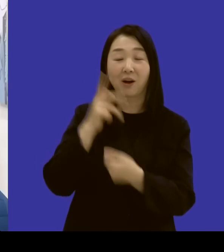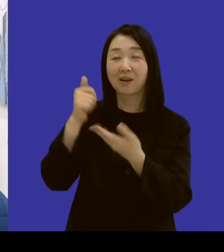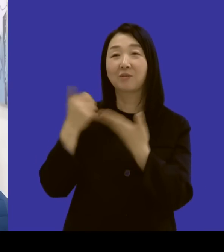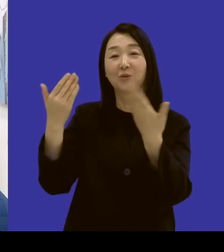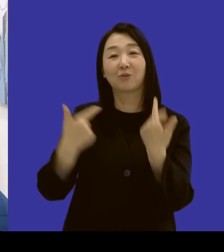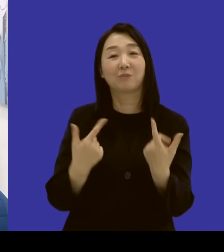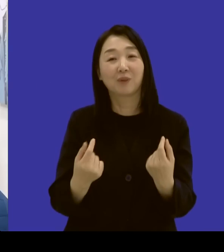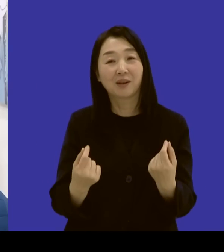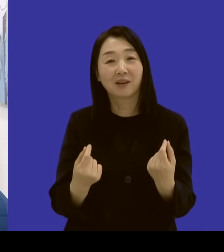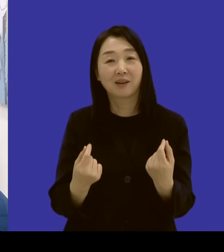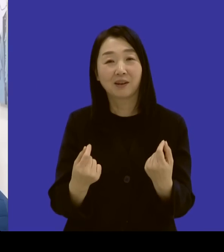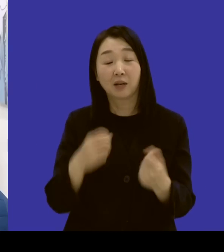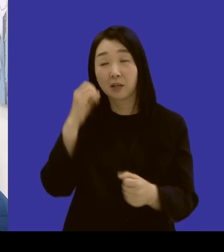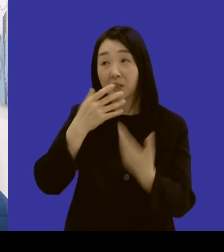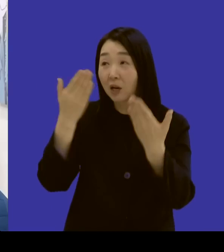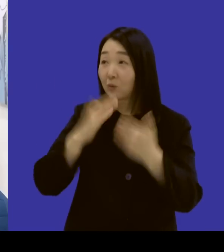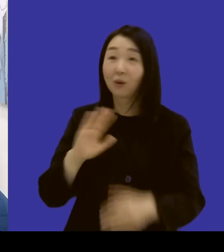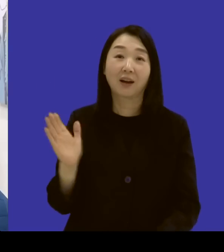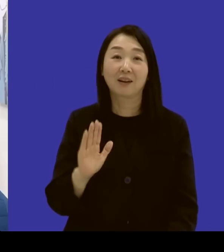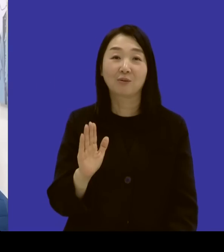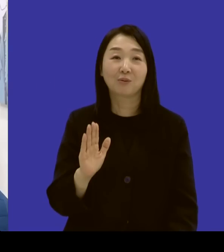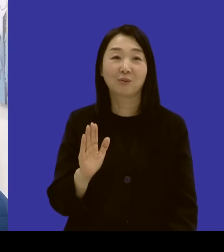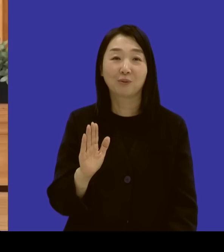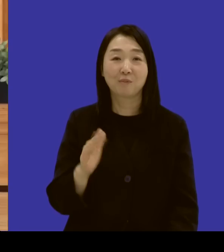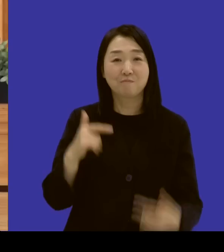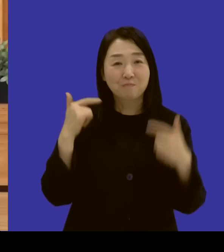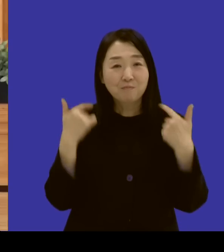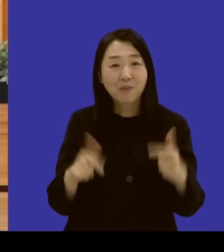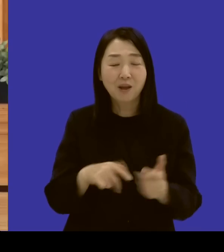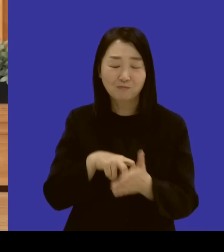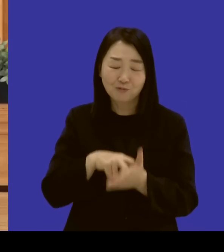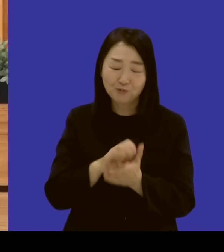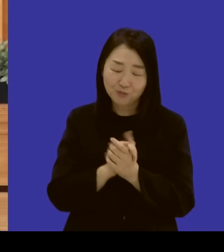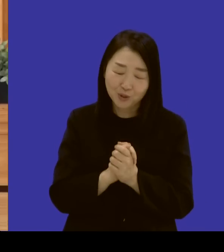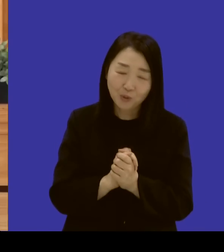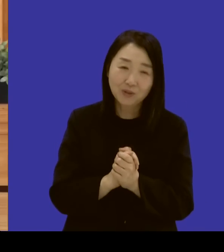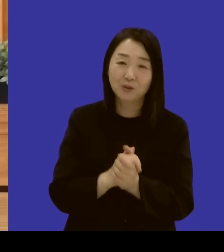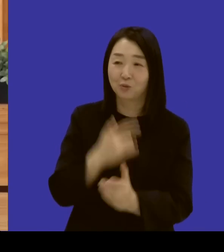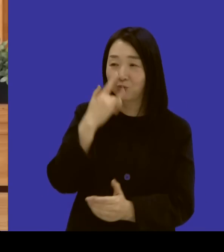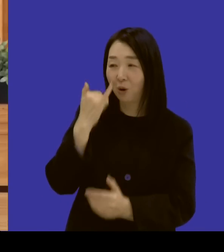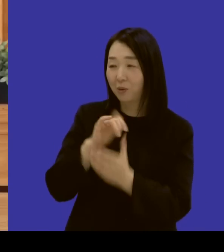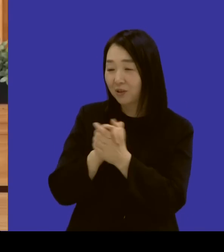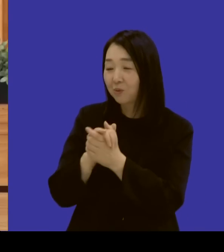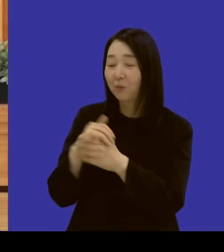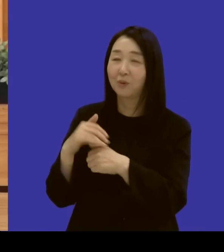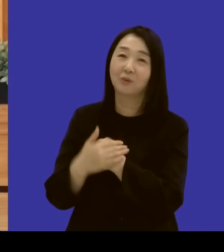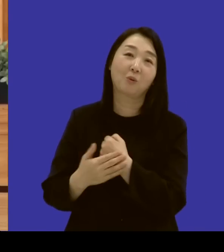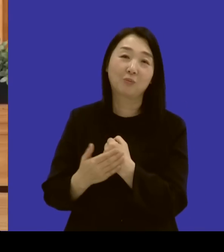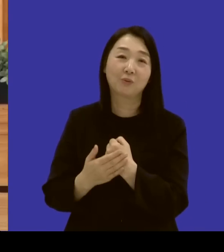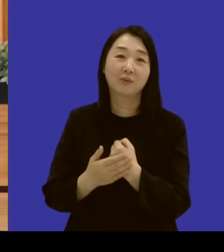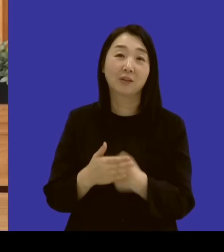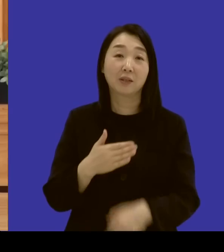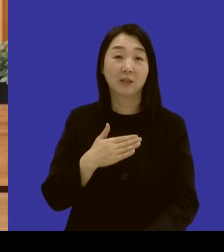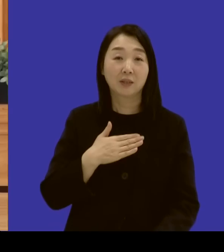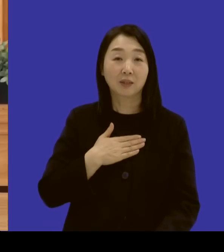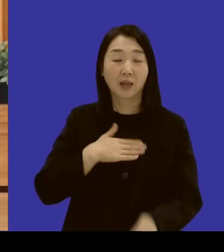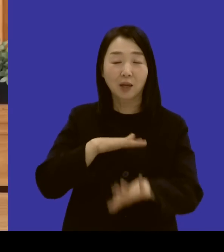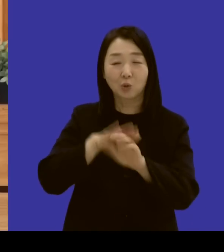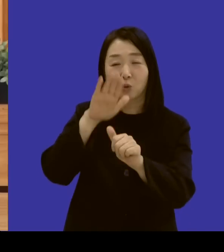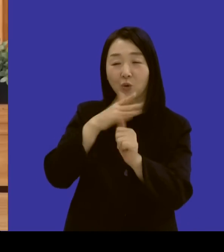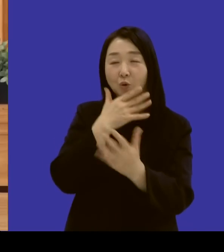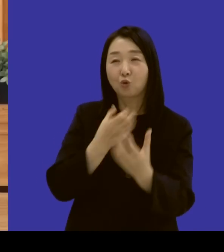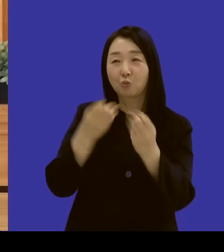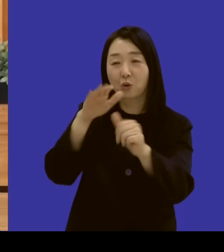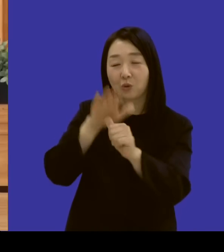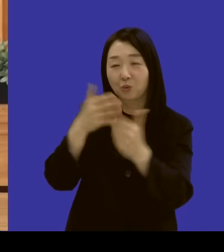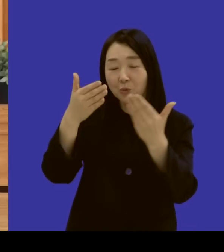주셨던 그래서 그것도 지금 하나님의 그냥 은혜 주신 것이 나와서 아니라 네. 매일 무릎 꿇고 기도하셨던 우리 어머니의 기도 또 나에게 손을 얹고 축복 기도를